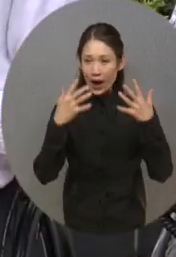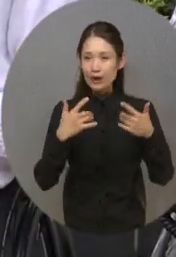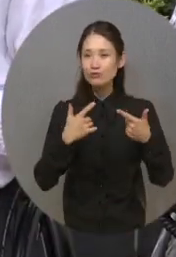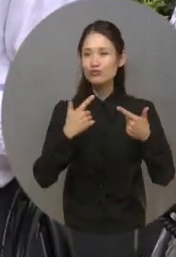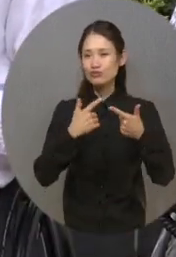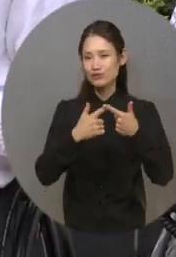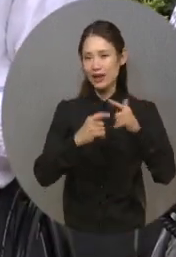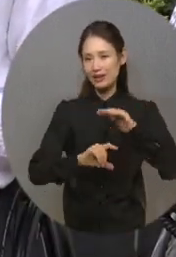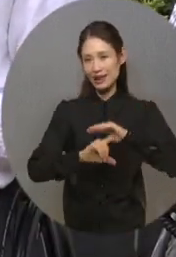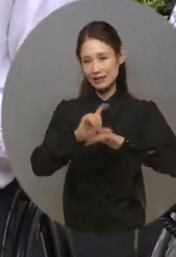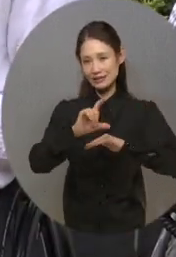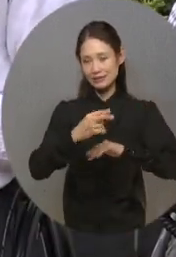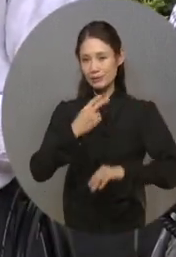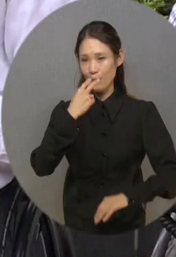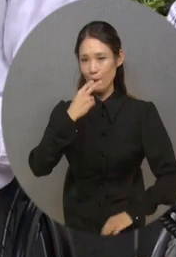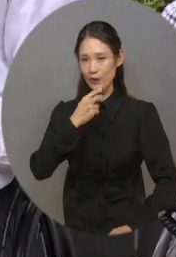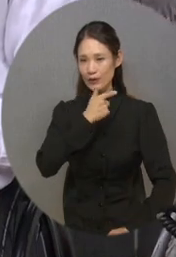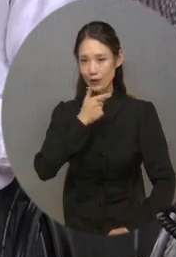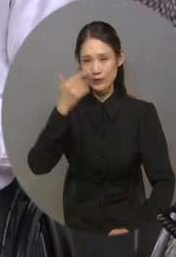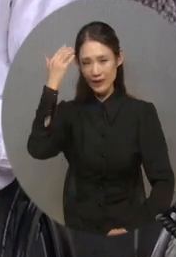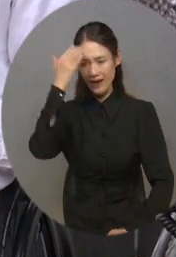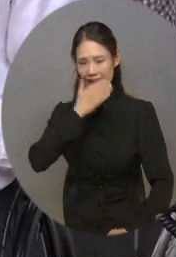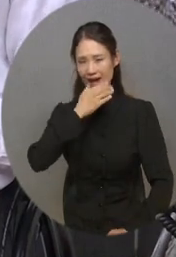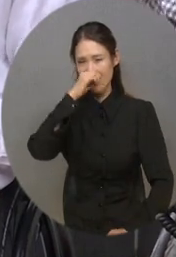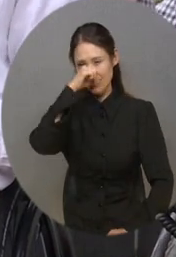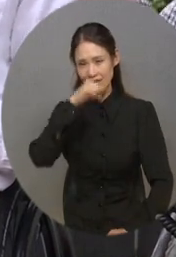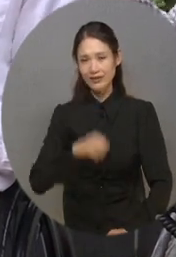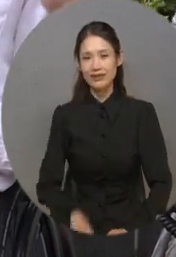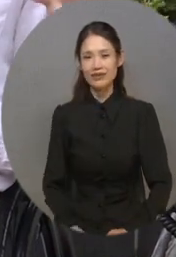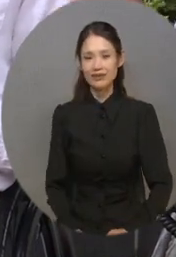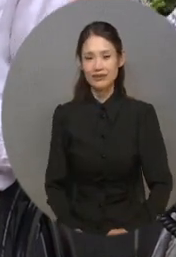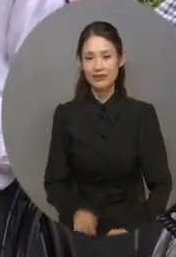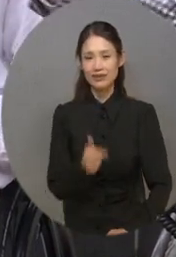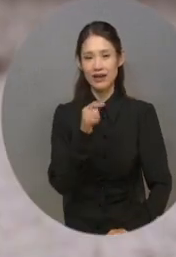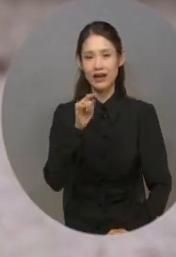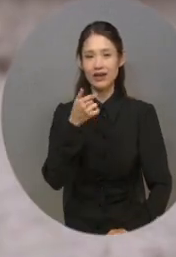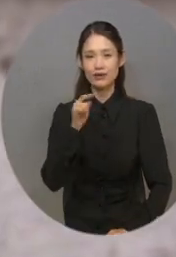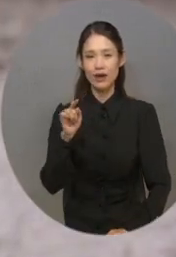내려놓고 멀리 떠나보는 거야